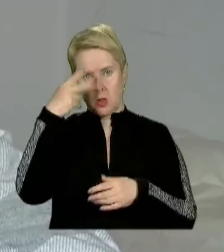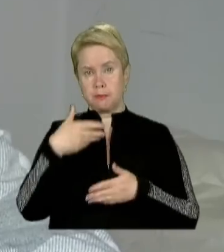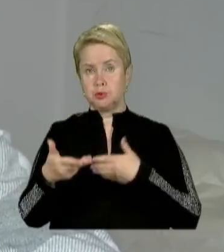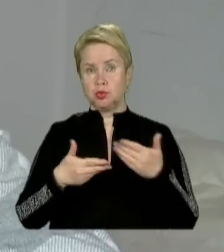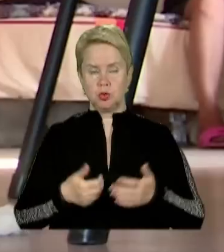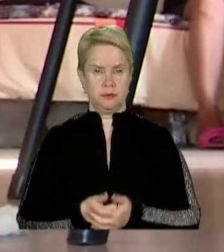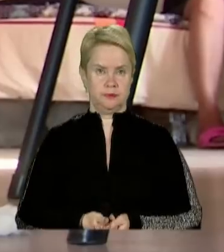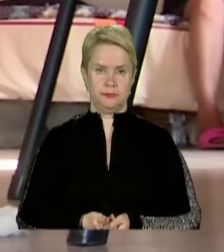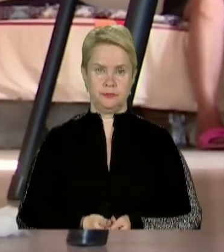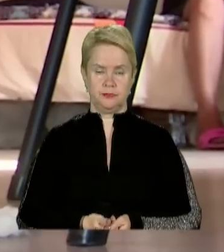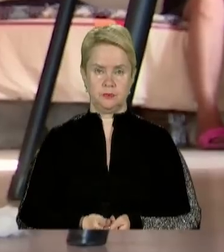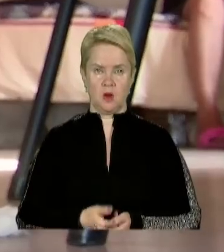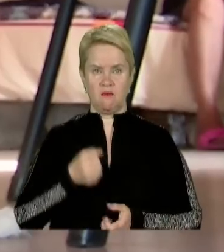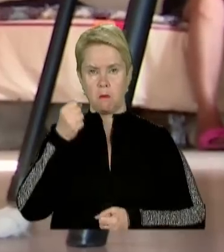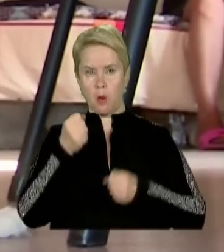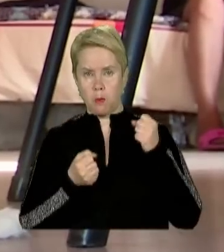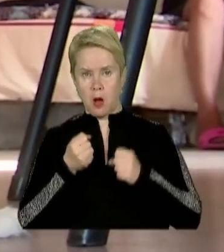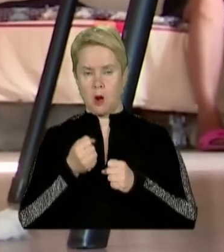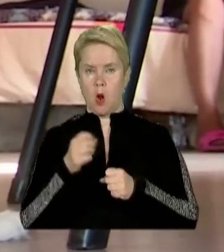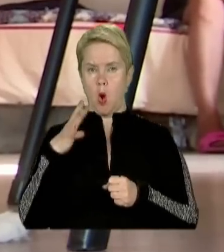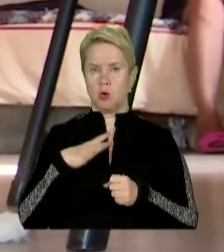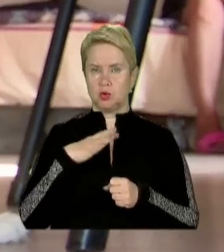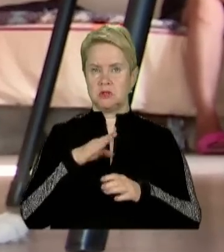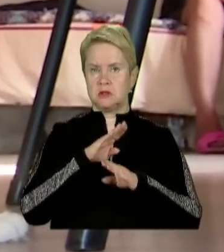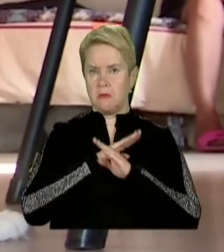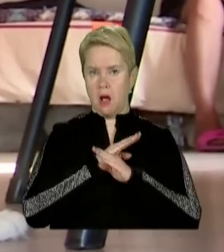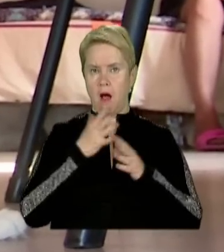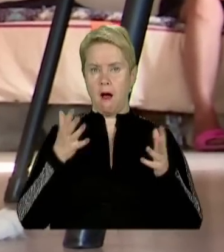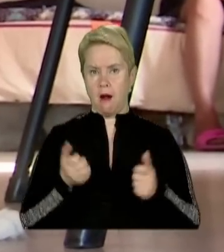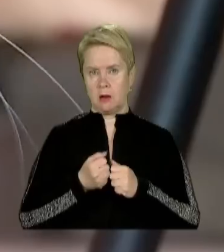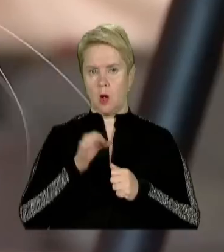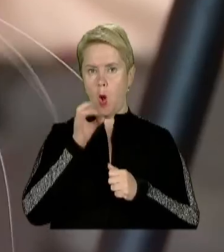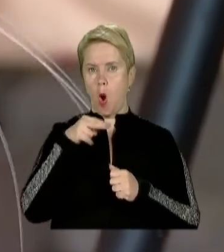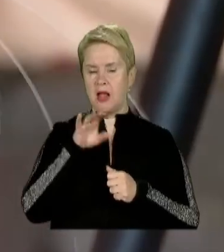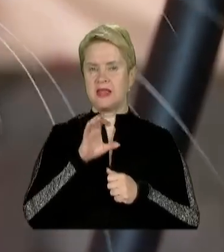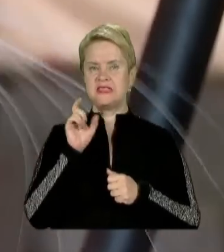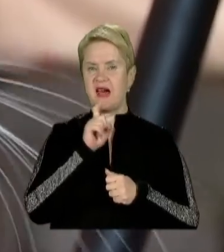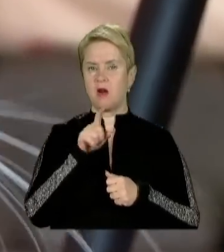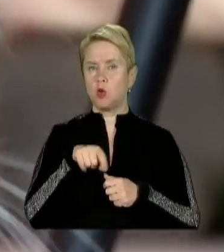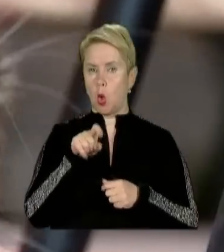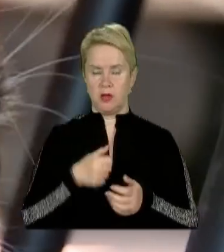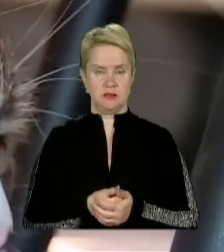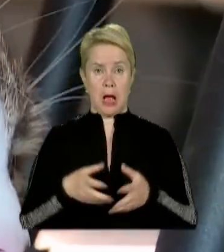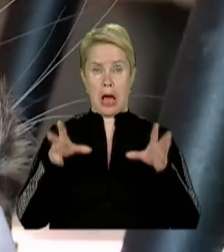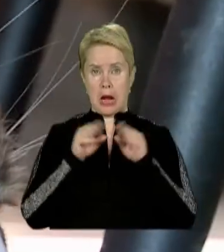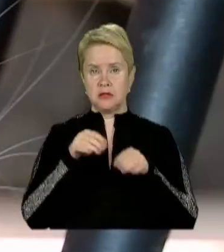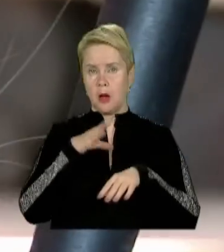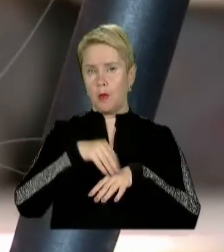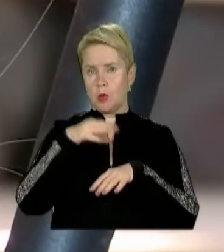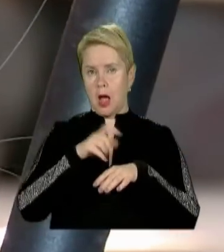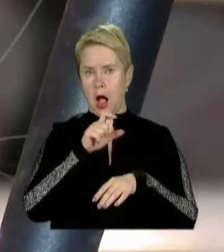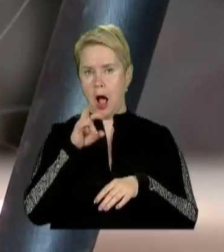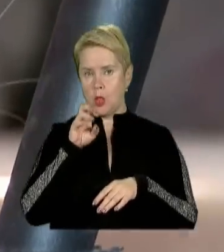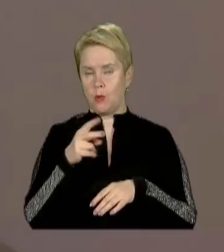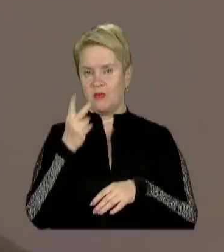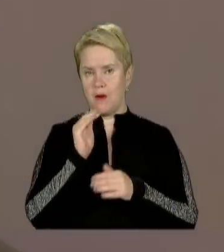пішки. Від бомбардувань та очікування смерті рятувалася Олена із Северодонецька. Разом з пухнастим ханом